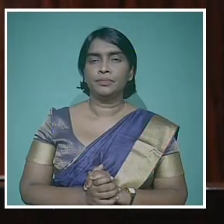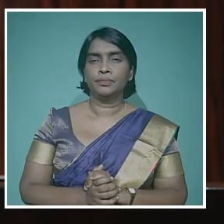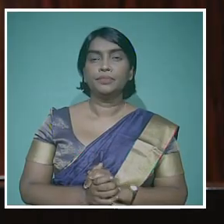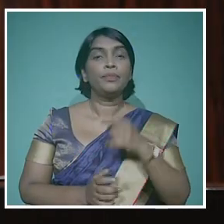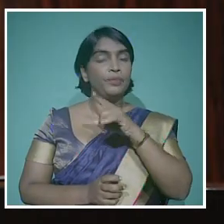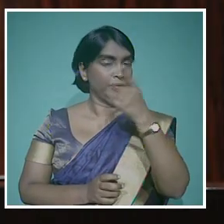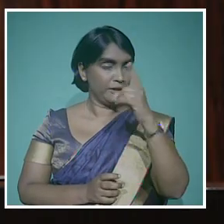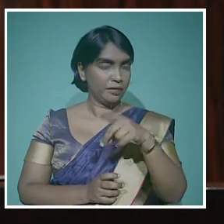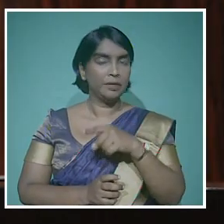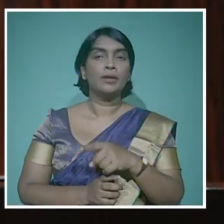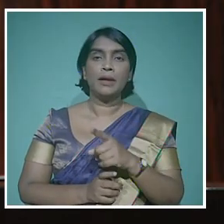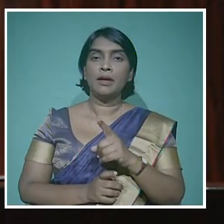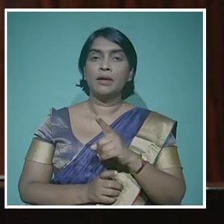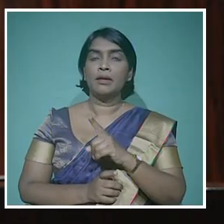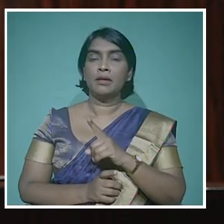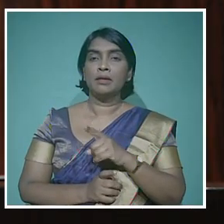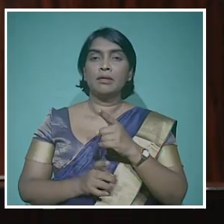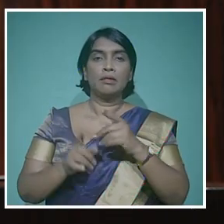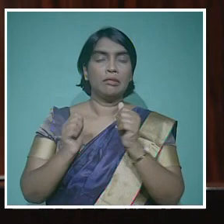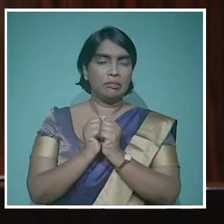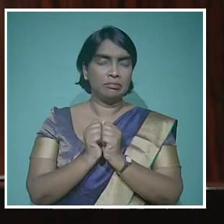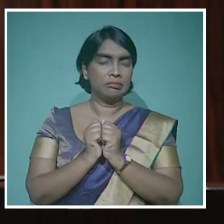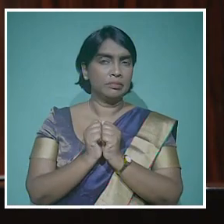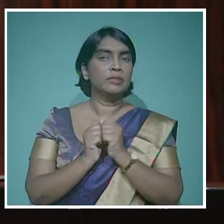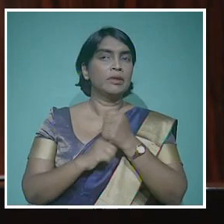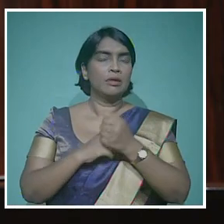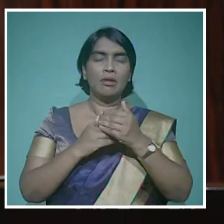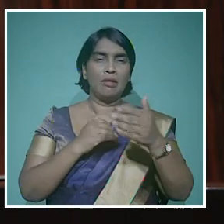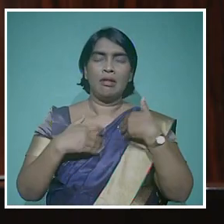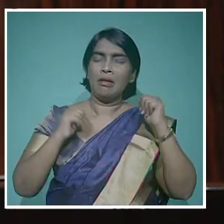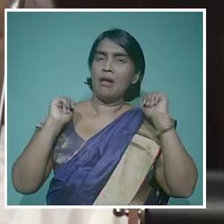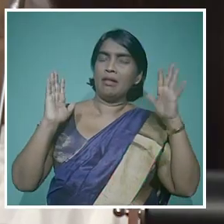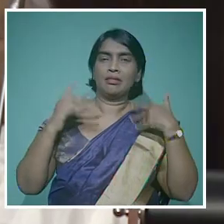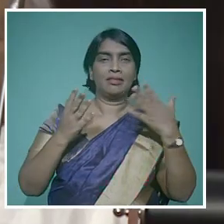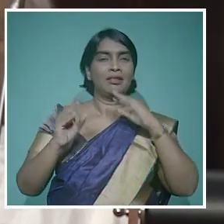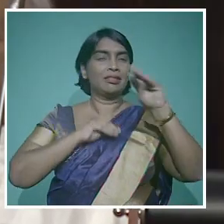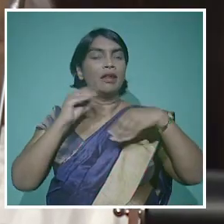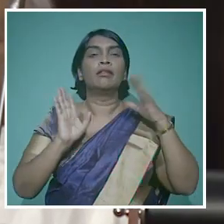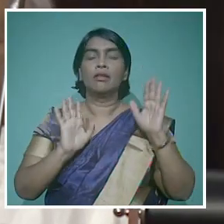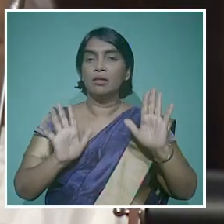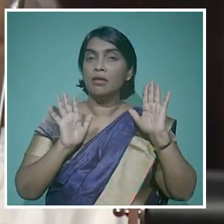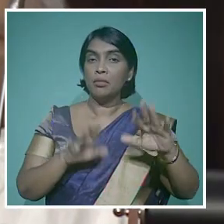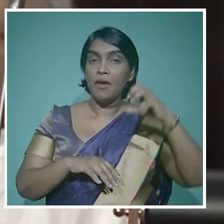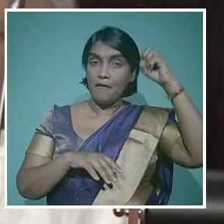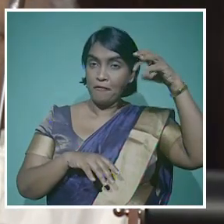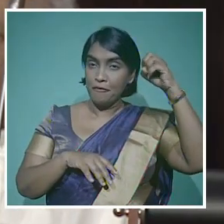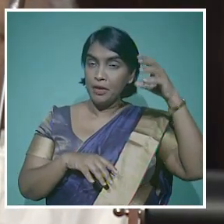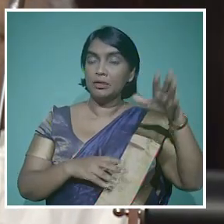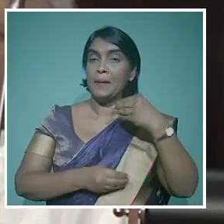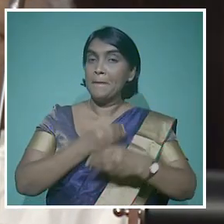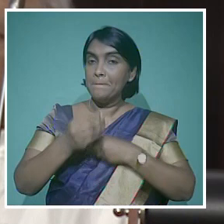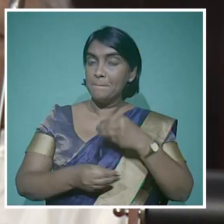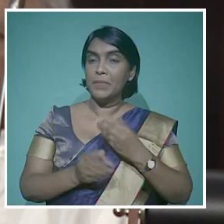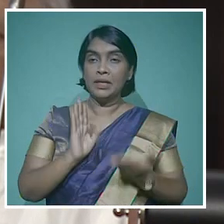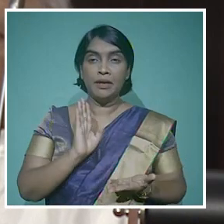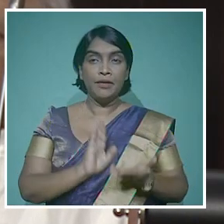මේ නිසා පාර්ට් විදුලාම්පියක් සවිකරීමෙන් අපි සෑහීමකට පත් වුණා. හැබැයි විදුලිය උත්පාදනය වැඩි